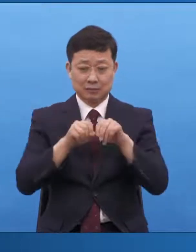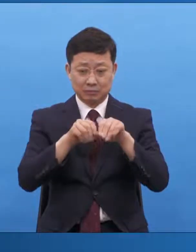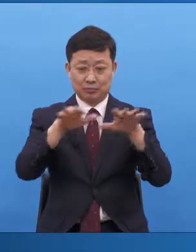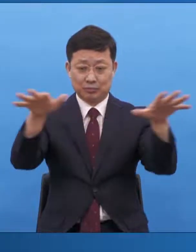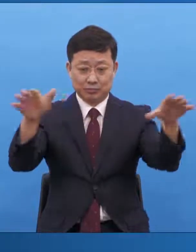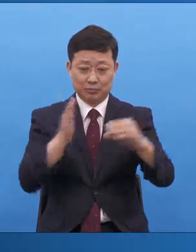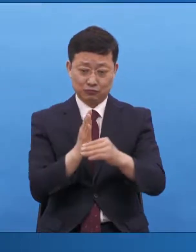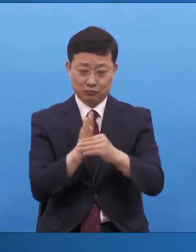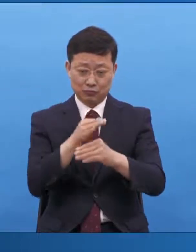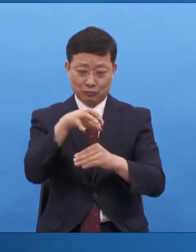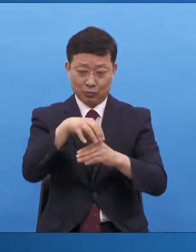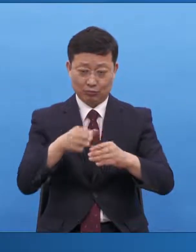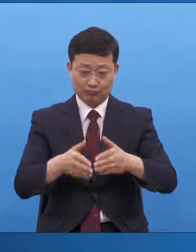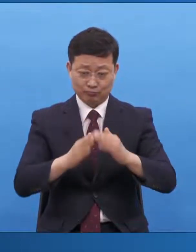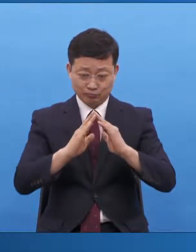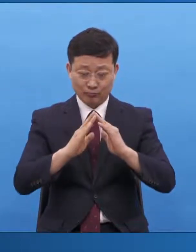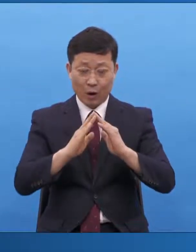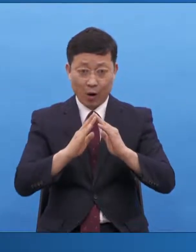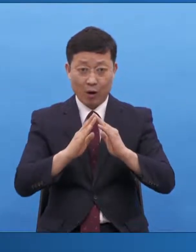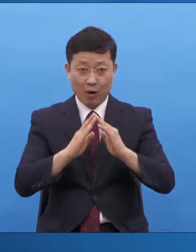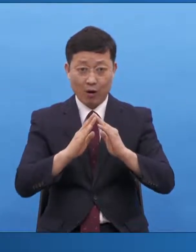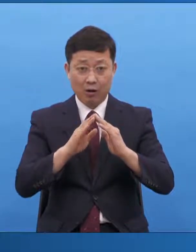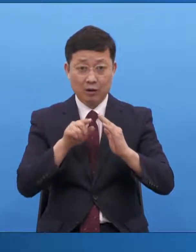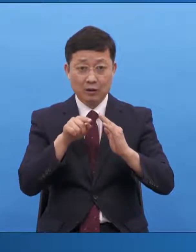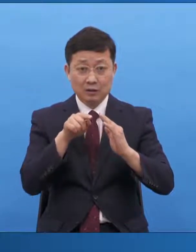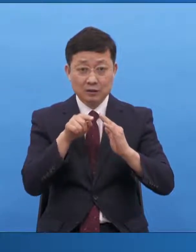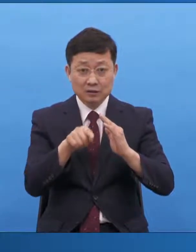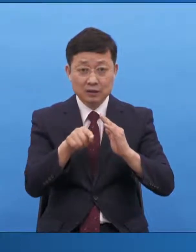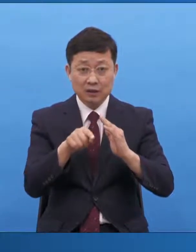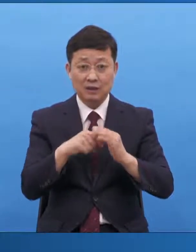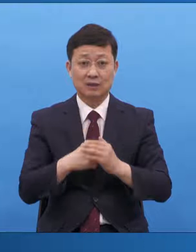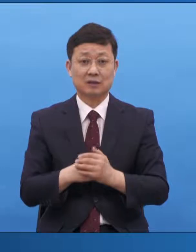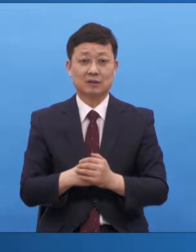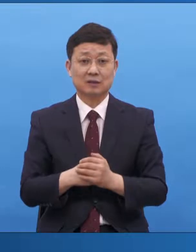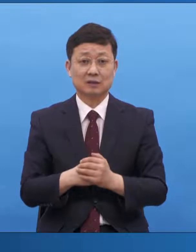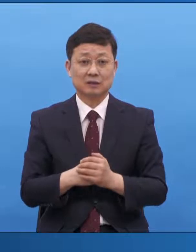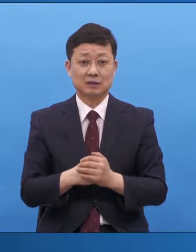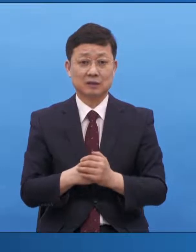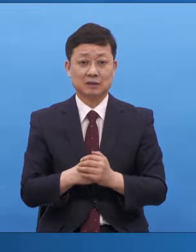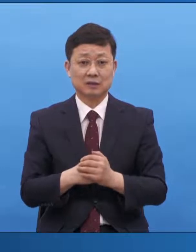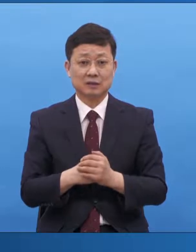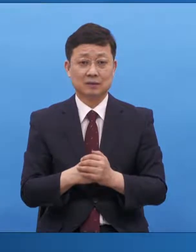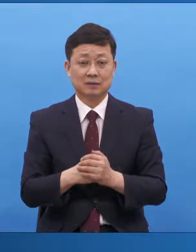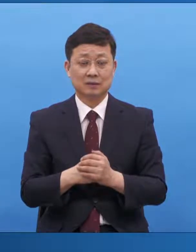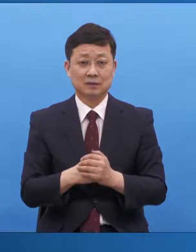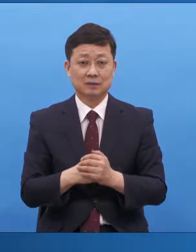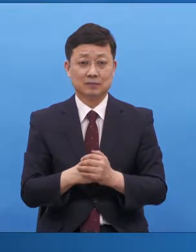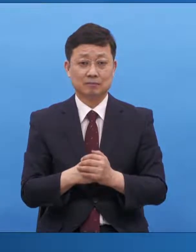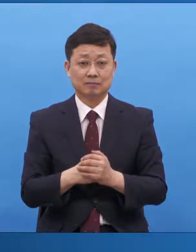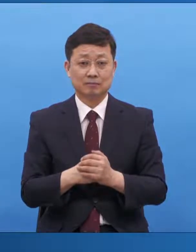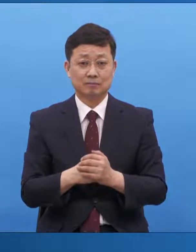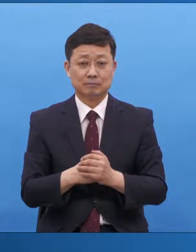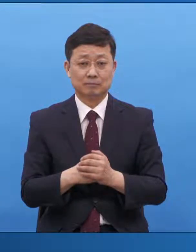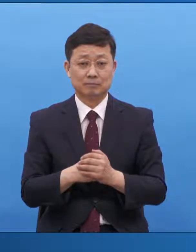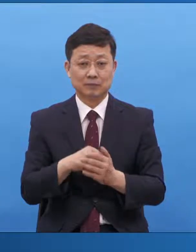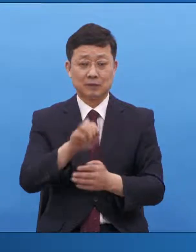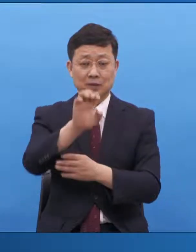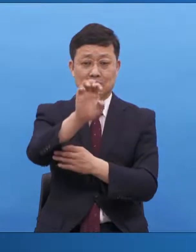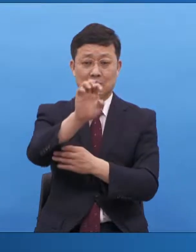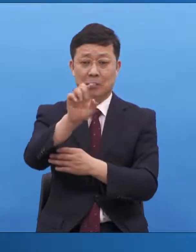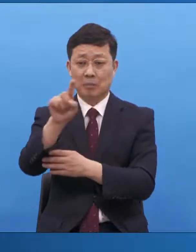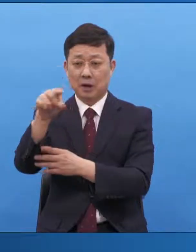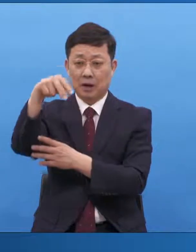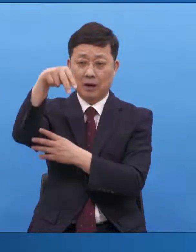이게 서는 겁니다. That once you have the platform, you naturally raise this. 이 파수망이 서는 겁니다.